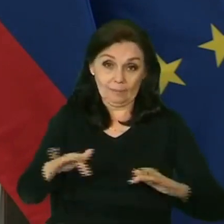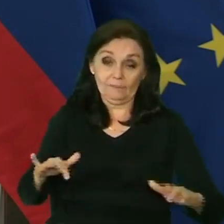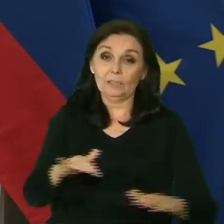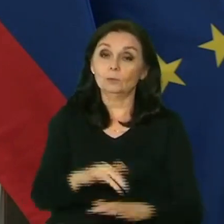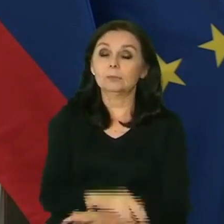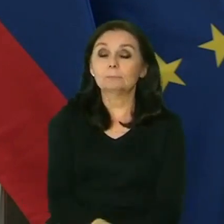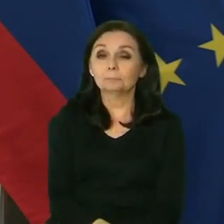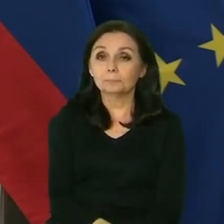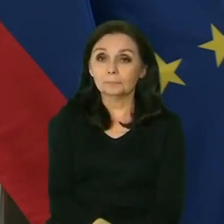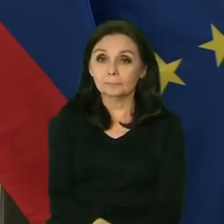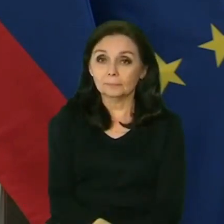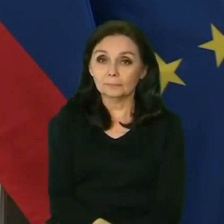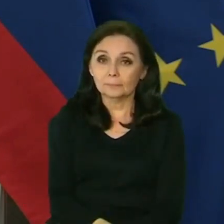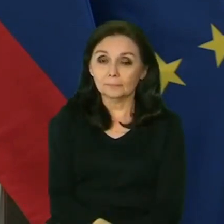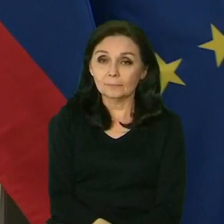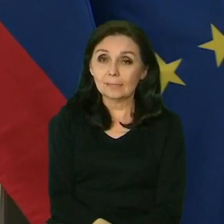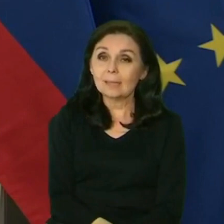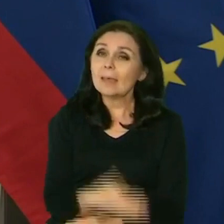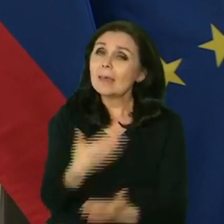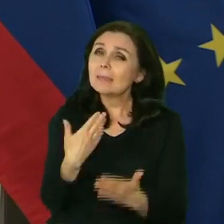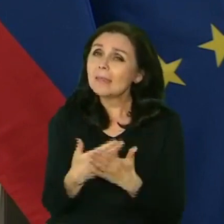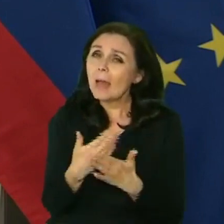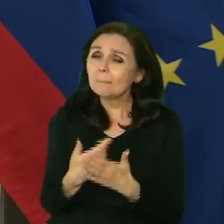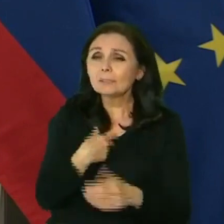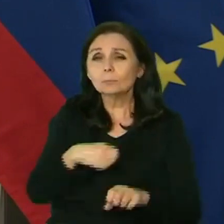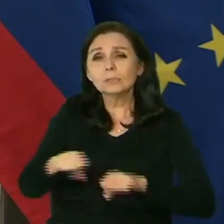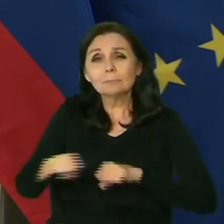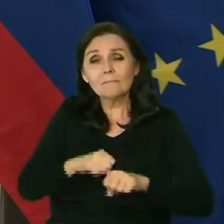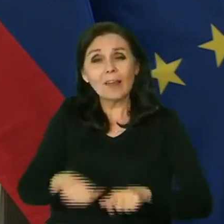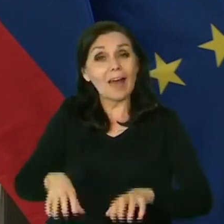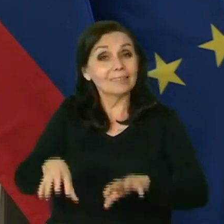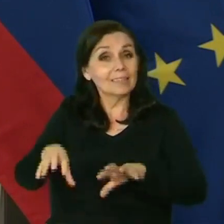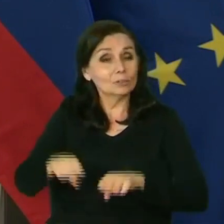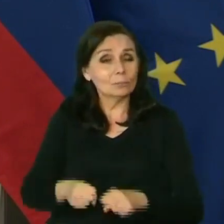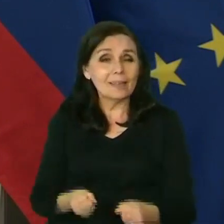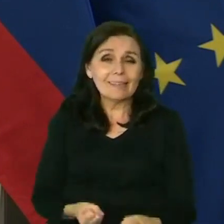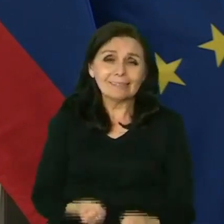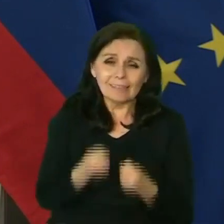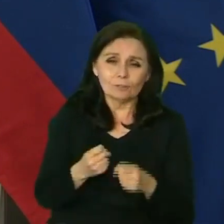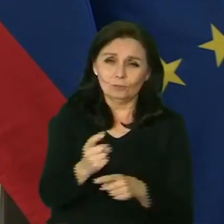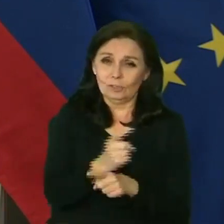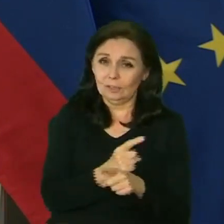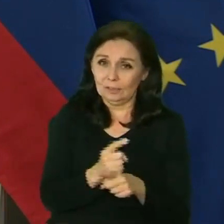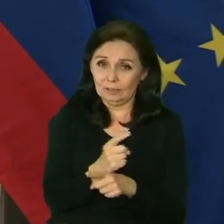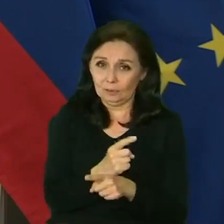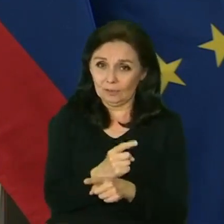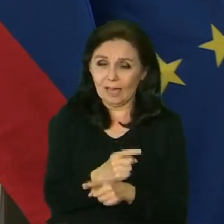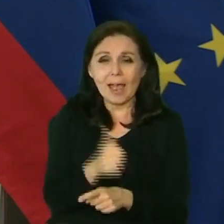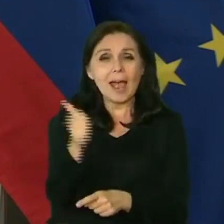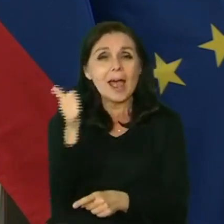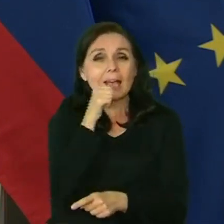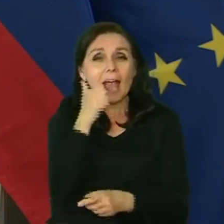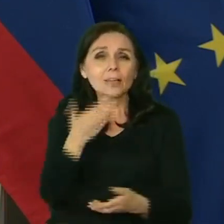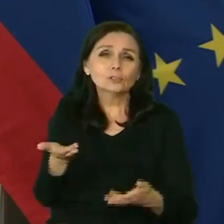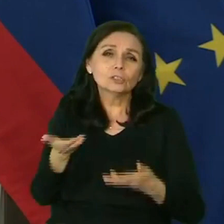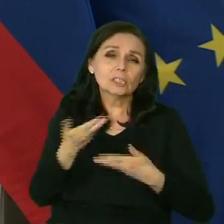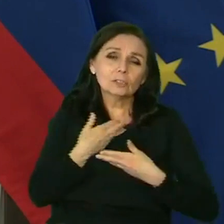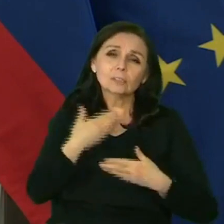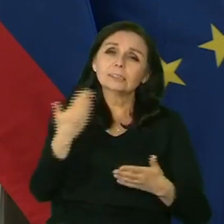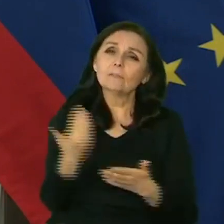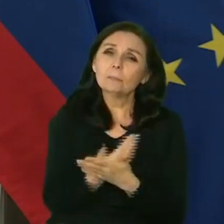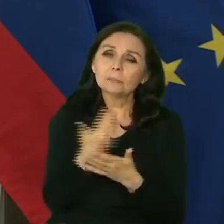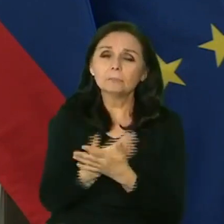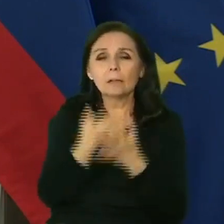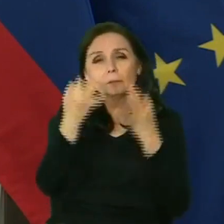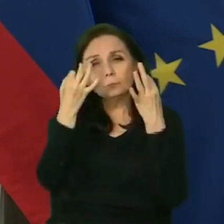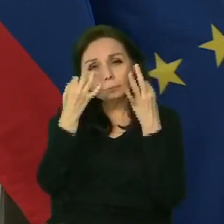COVID-19. Napriek tomu, že sme vládu prevzali v historicky najťažšej situácii, denne dostávam správy so slovami uznania